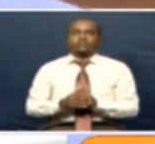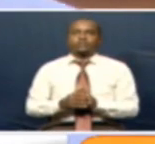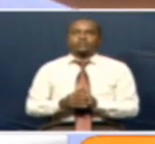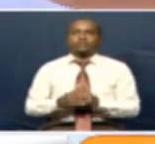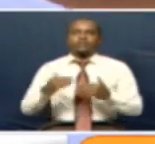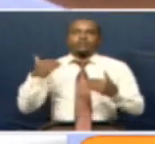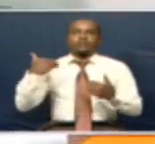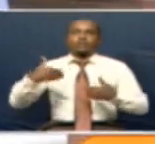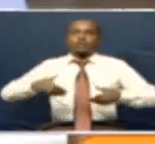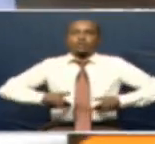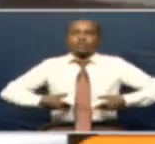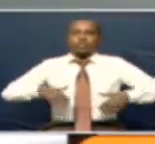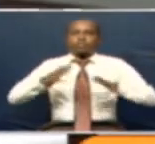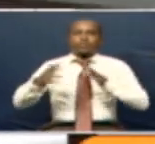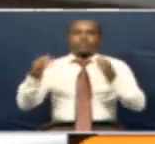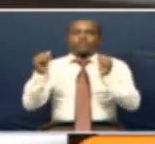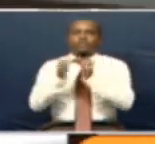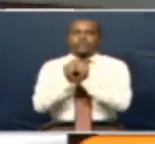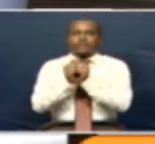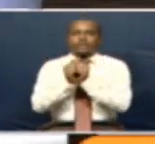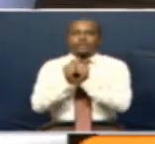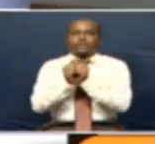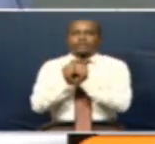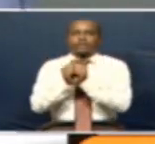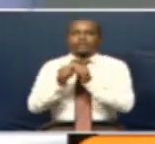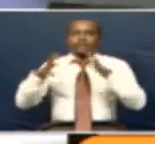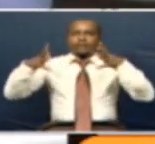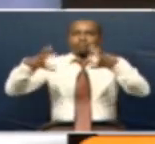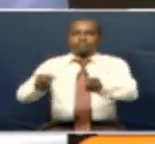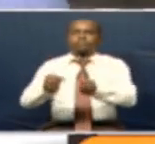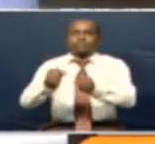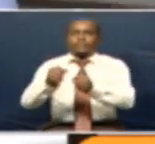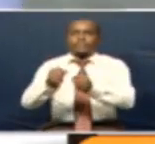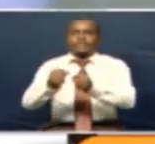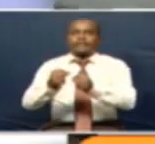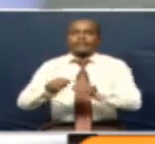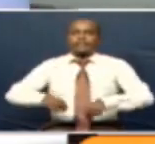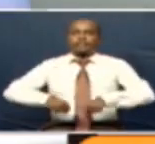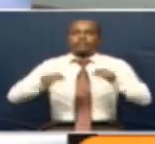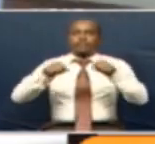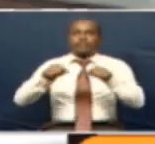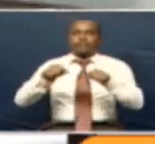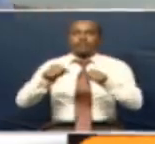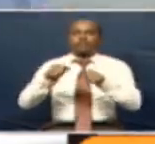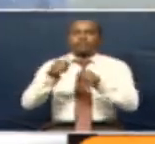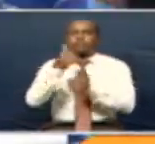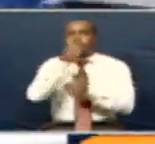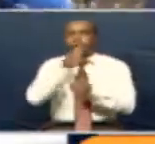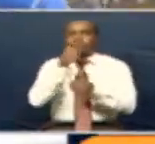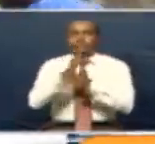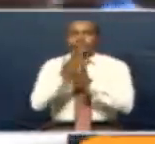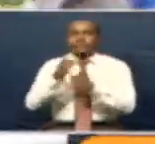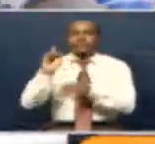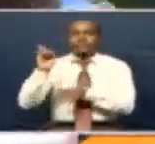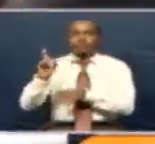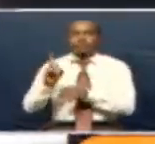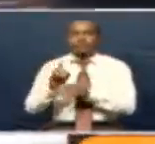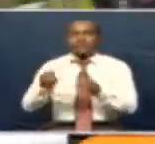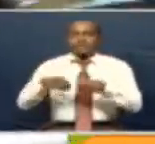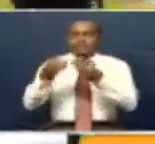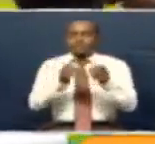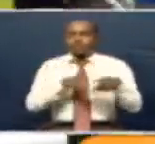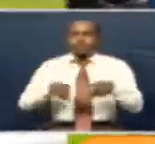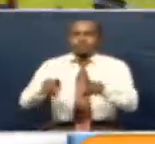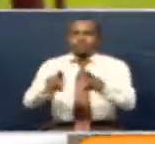No, I am not. Vijana takriban kumi wakiwa wamemshambulia mwenyekiti wa halmashauri ya wamiliki wa biashara jijini Nairobi, Timothy Muriuki,